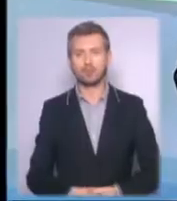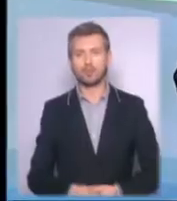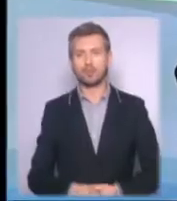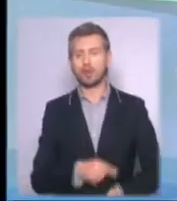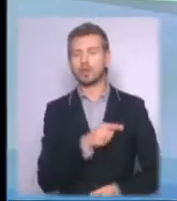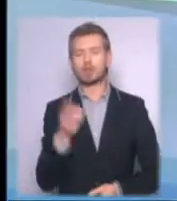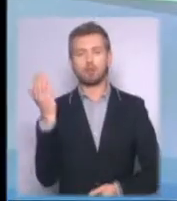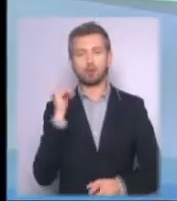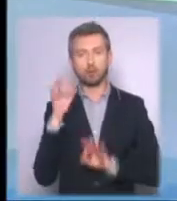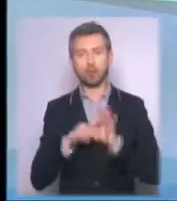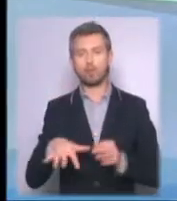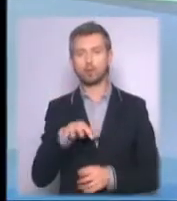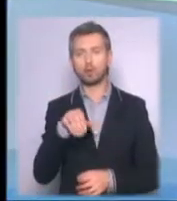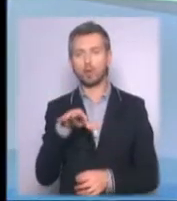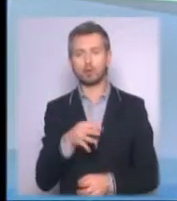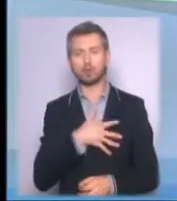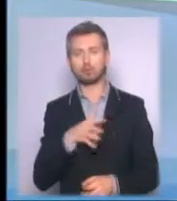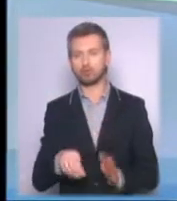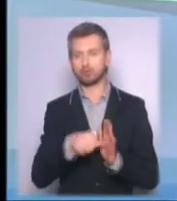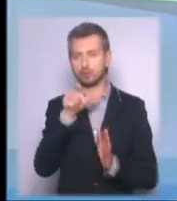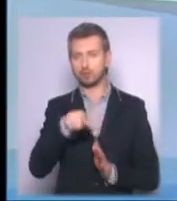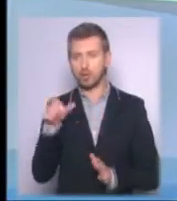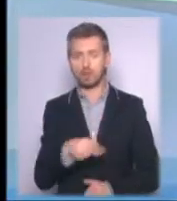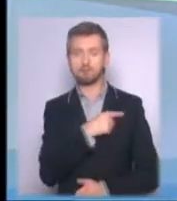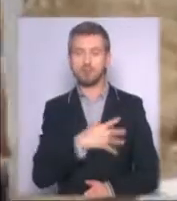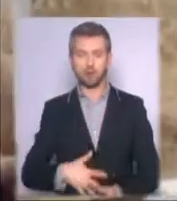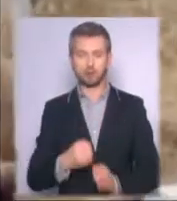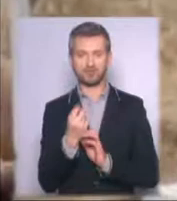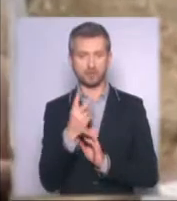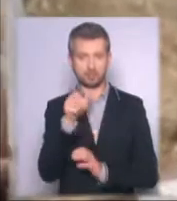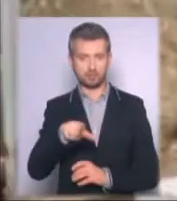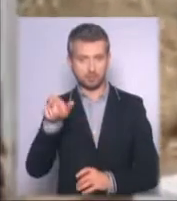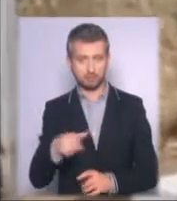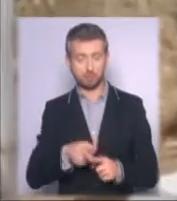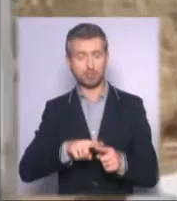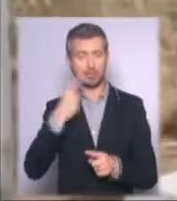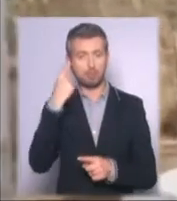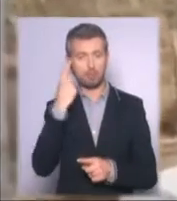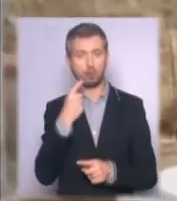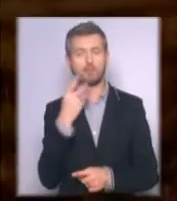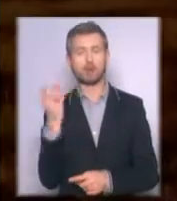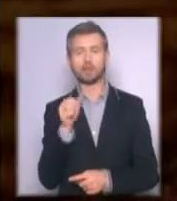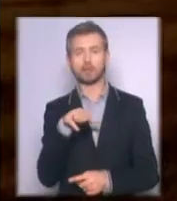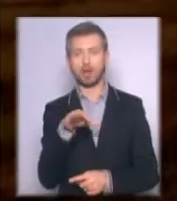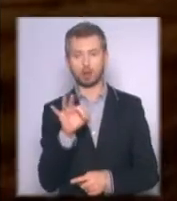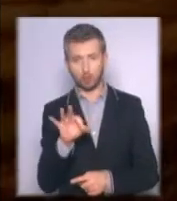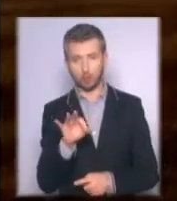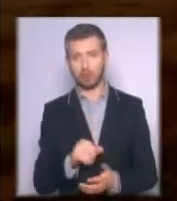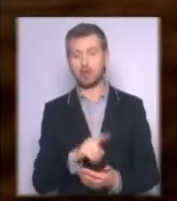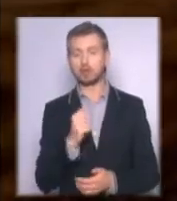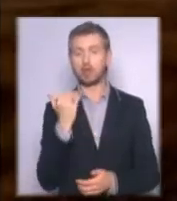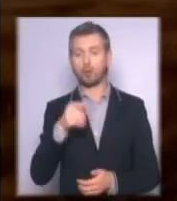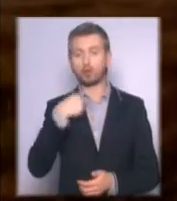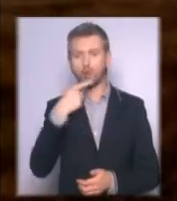За минулу добу в зоні АТО загинуло 6 українських військових, ще 12 було поранено. Про це повідомив речник АТО Андрій Лисенко. За його